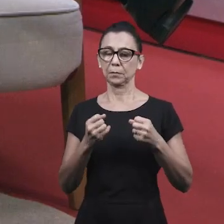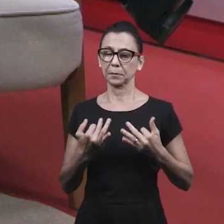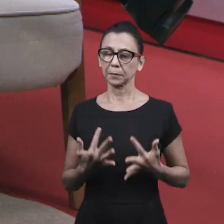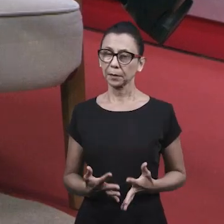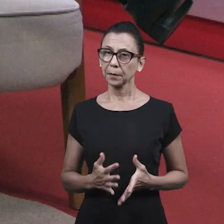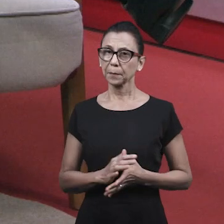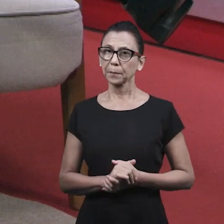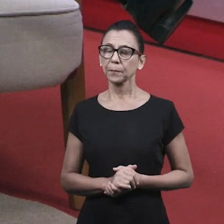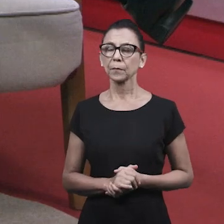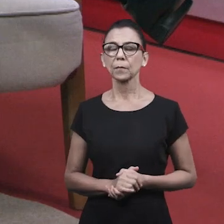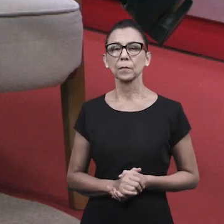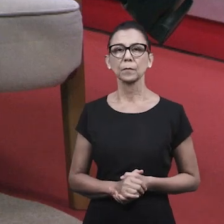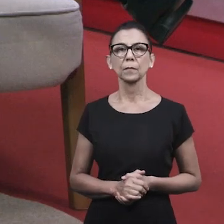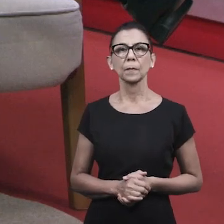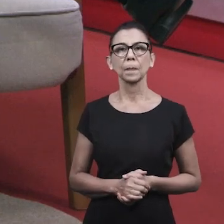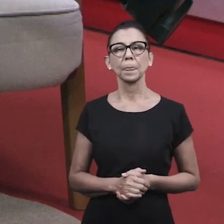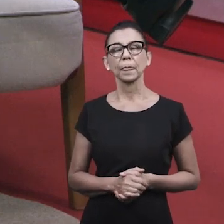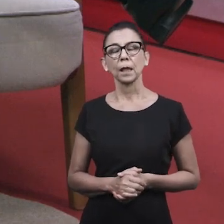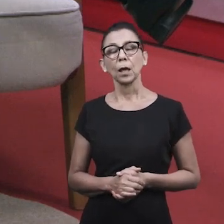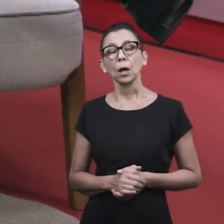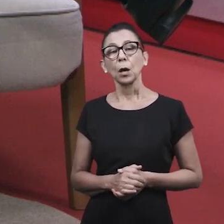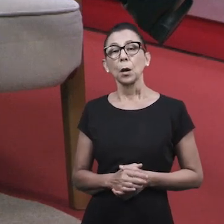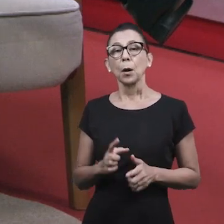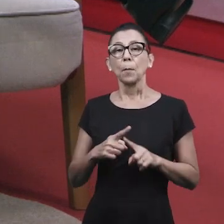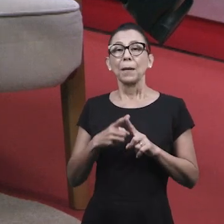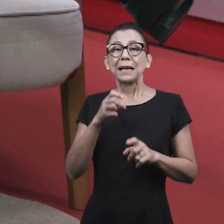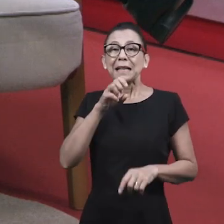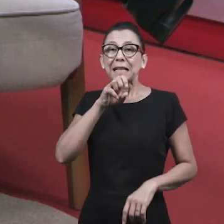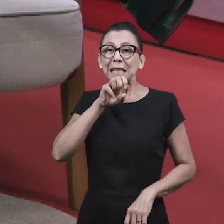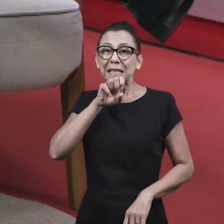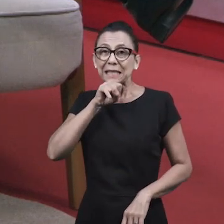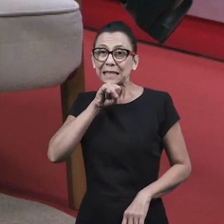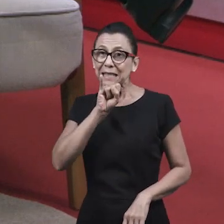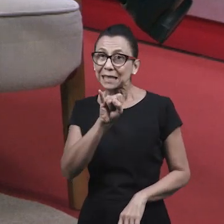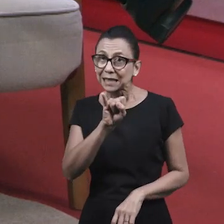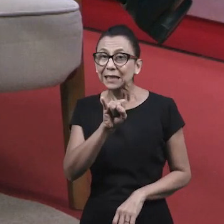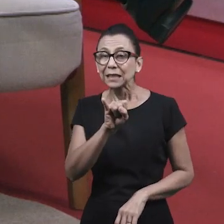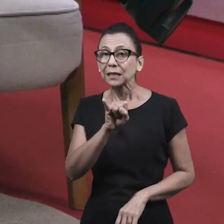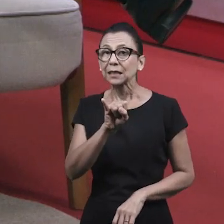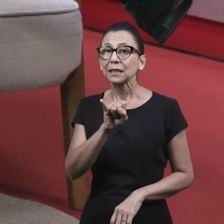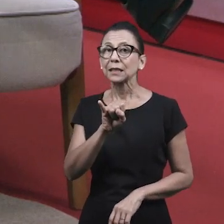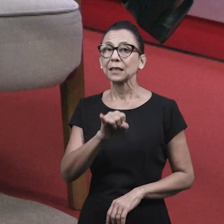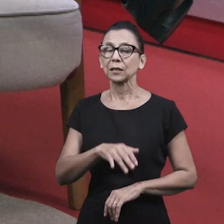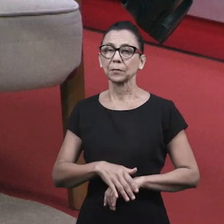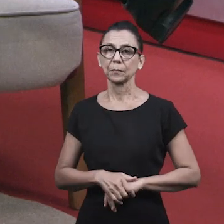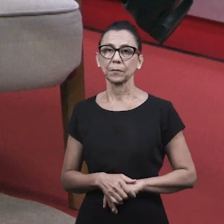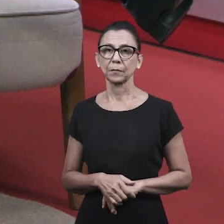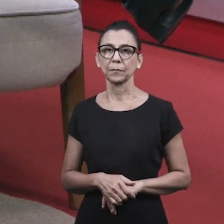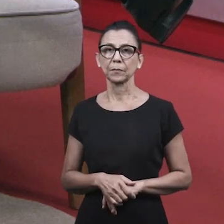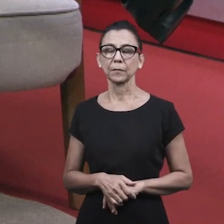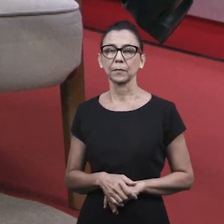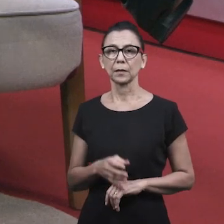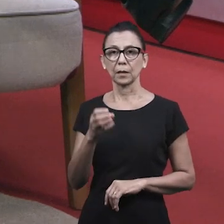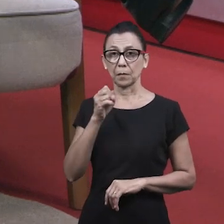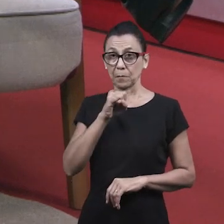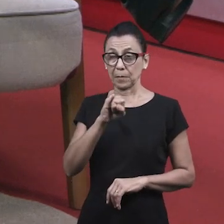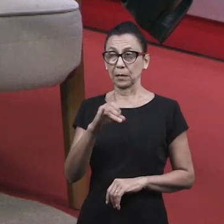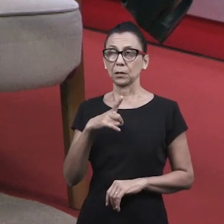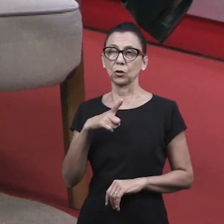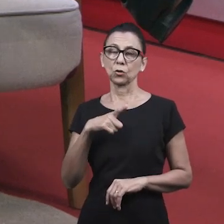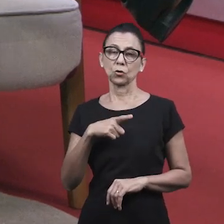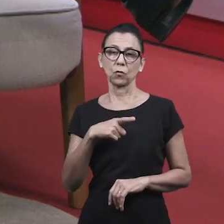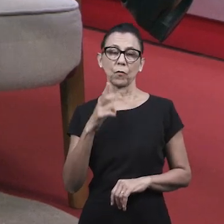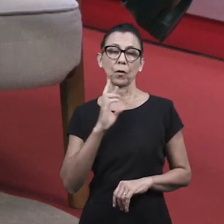cette liaison de ces deux versets, il est important de souligner à tous. Mais si, donc, il y a une